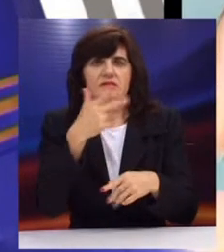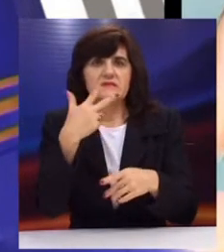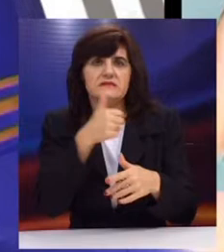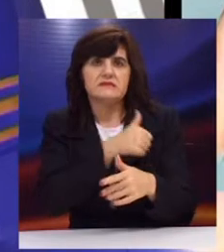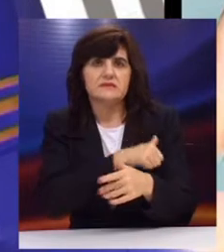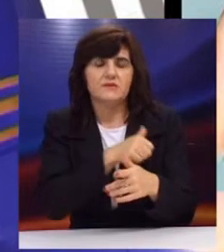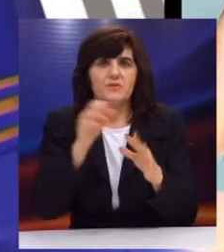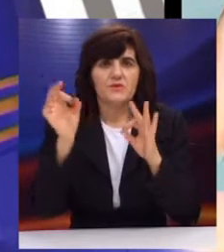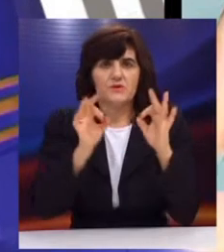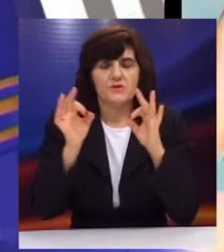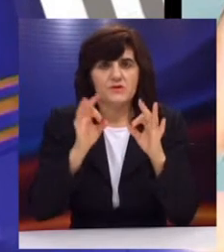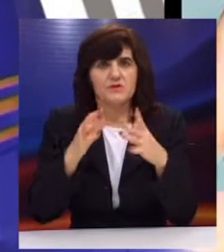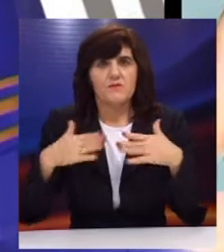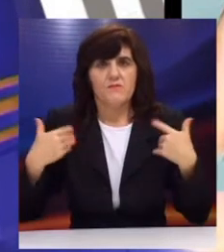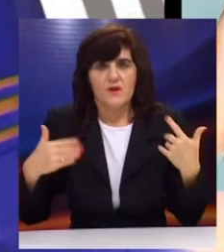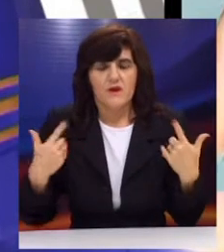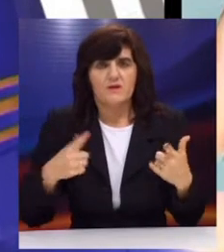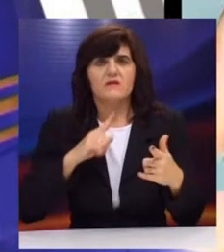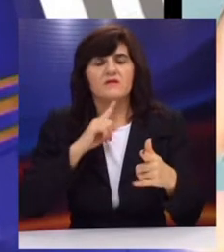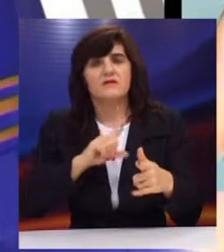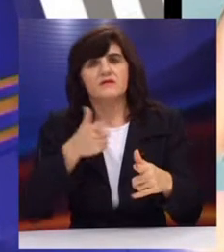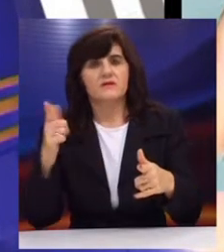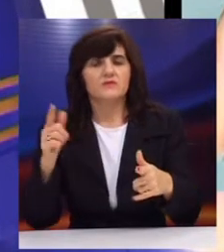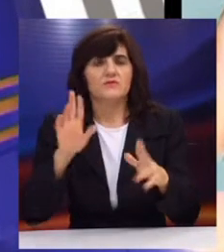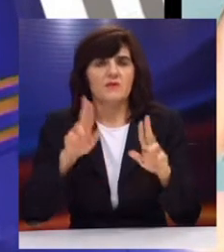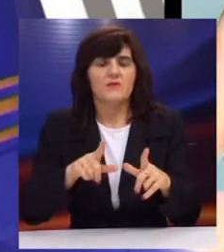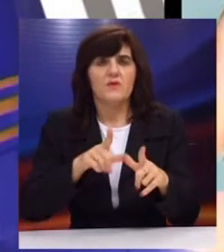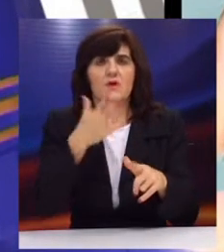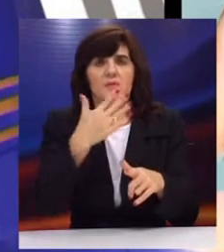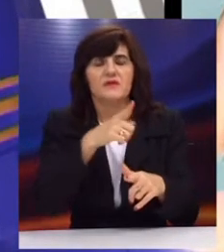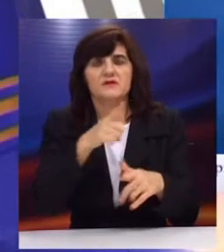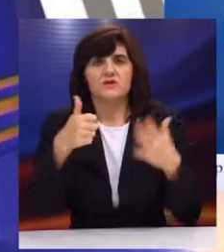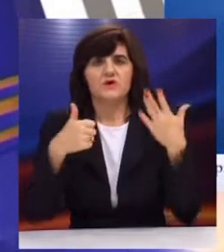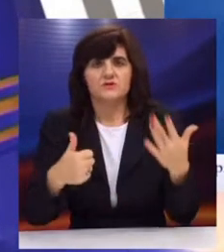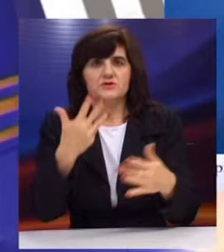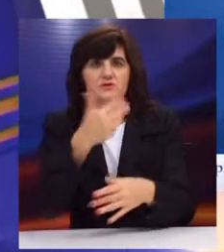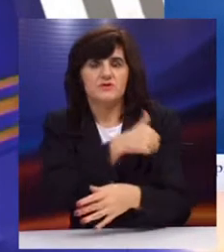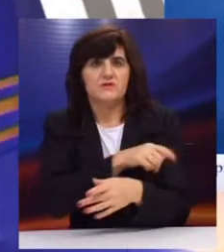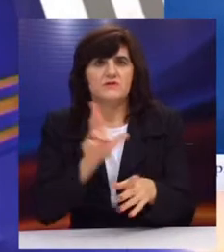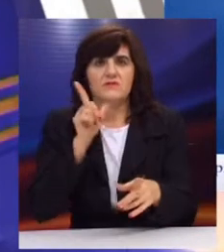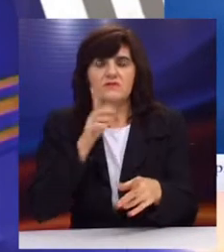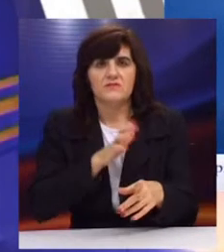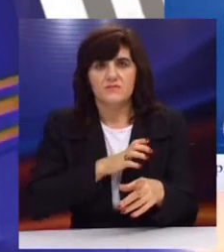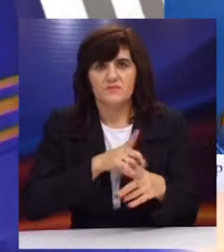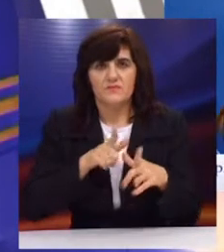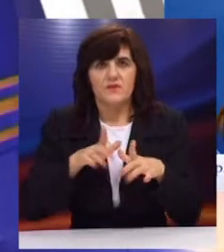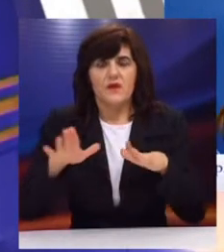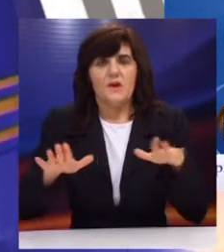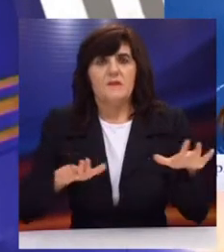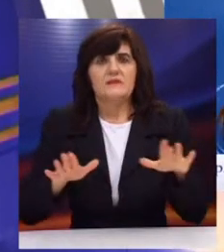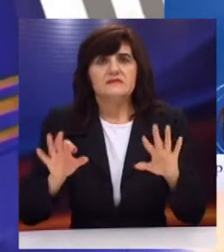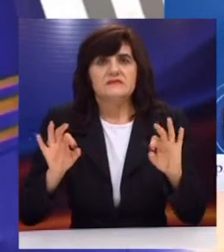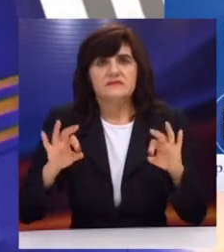50 godina, a oko 33% su starosti od 50 do 64 godine. Ministarstvo zdravlja Republike